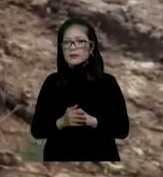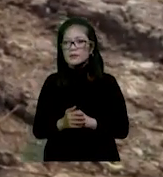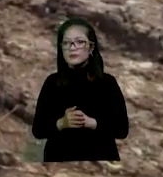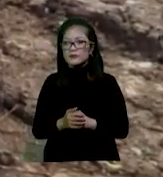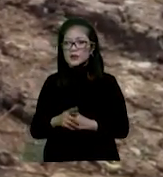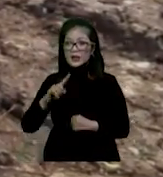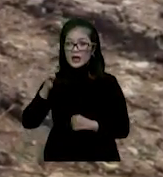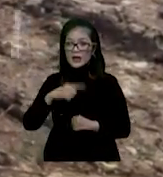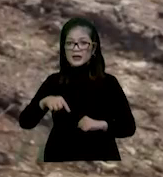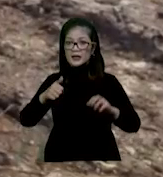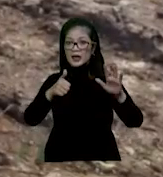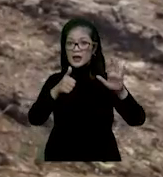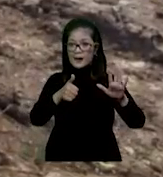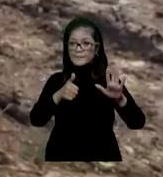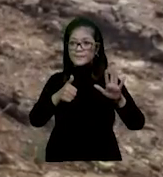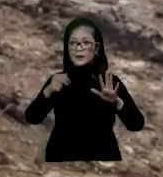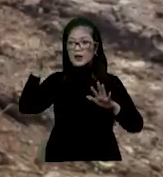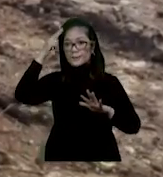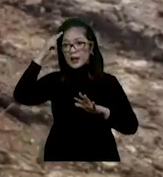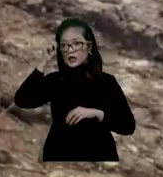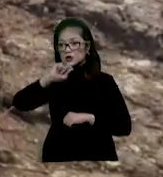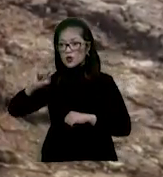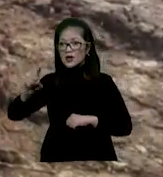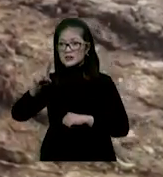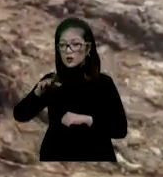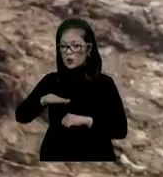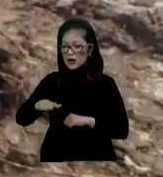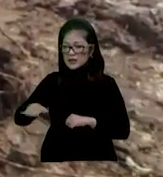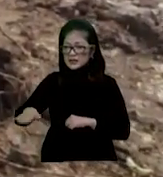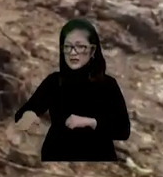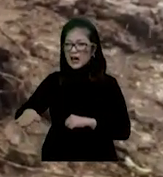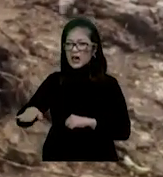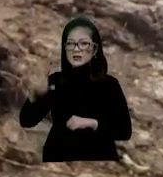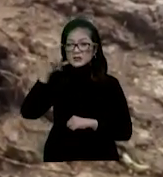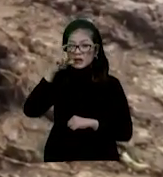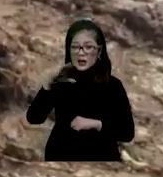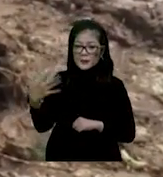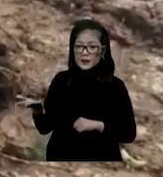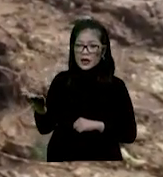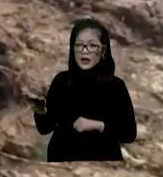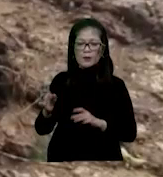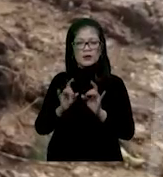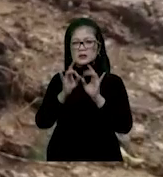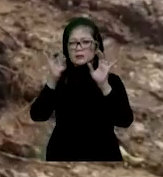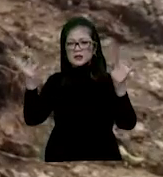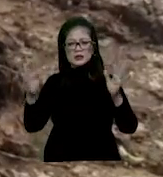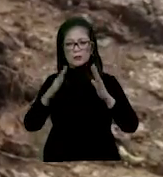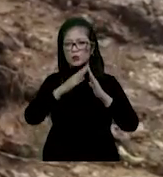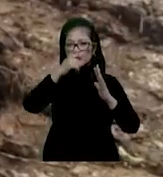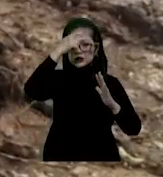kepala sekolah, 1 supir dan anak kecil. Terus udah sempat nyari kemana aja, Kang? Saya sudah mencari ke berbagai rumah sakit dan berbagai